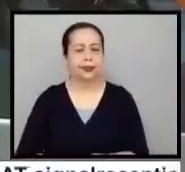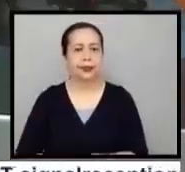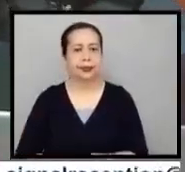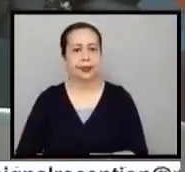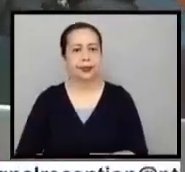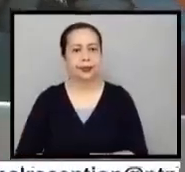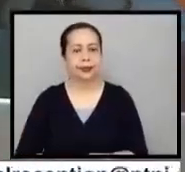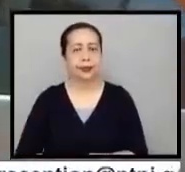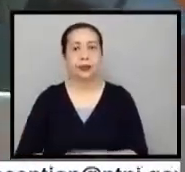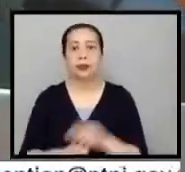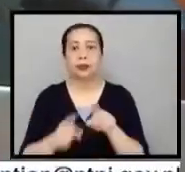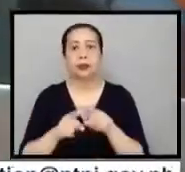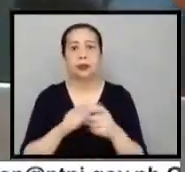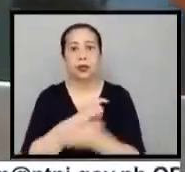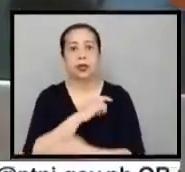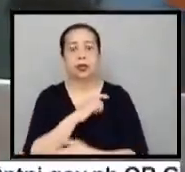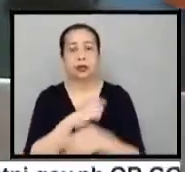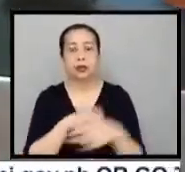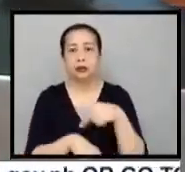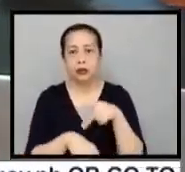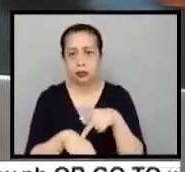Bilang nation sa Philippines,